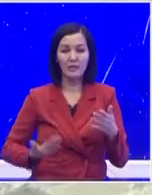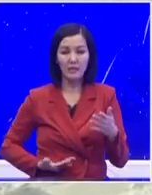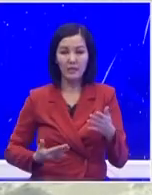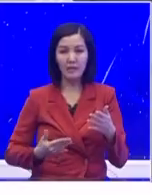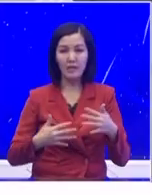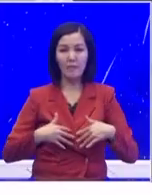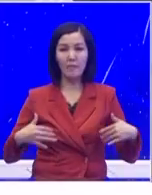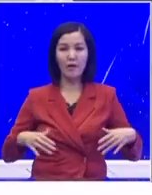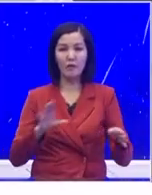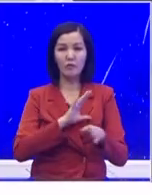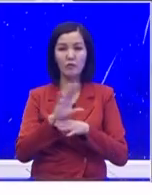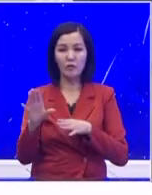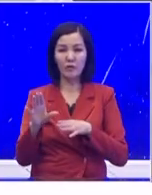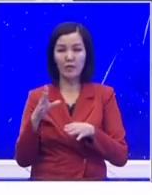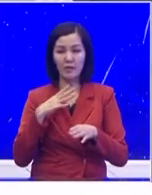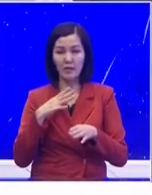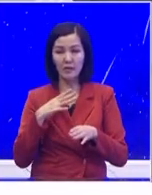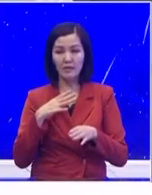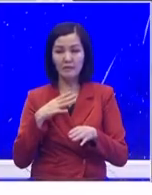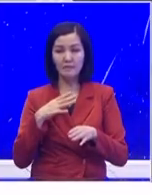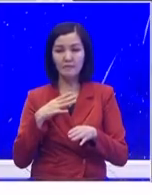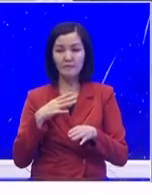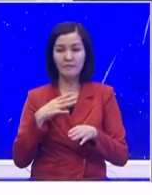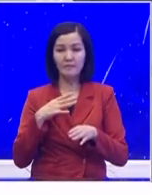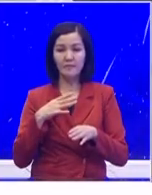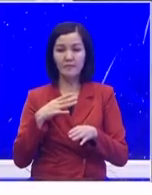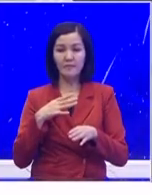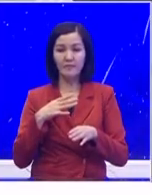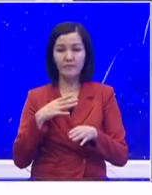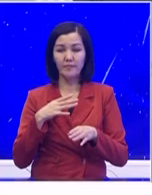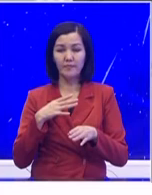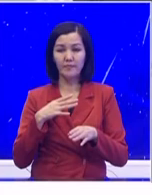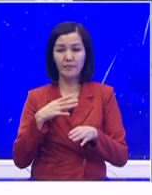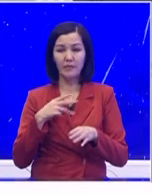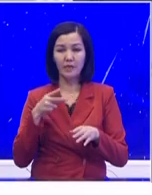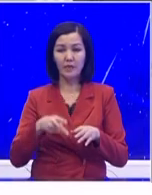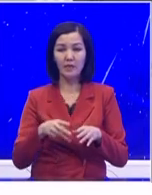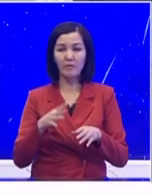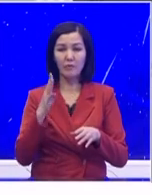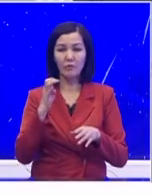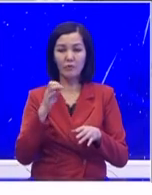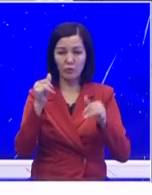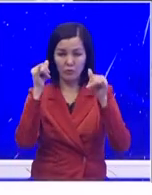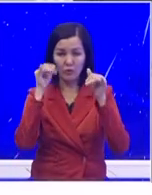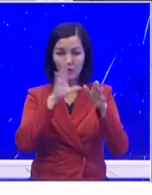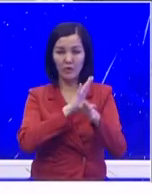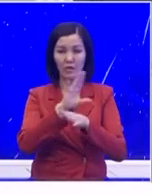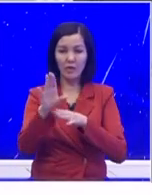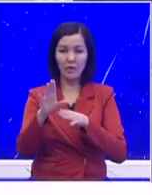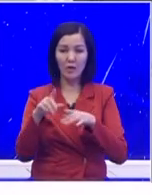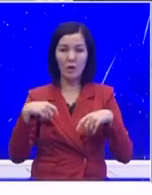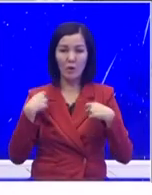саны... Ал тірідей, кеткенін алдын айтатын болсақ, тірідей ірі қарадан 2400 бас кетті.